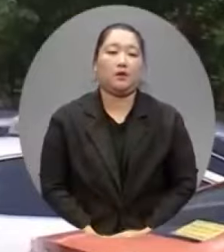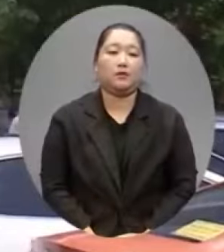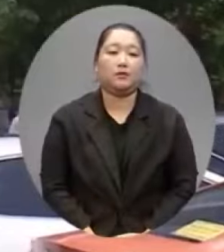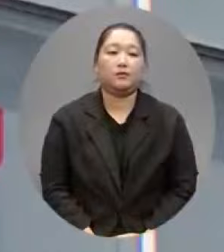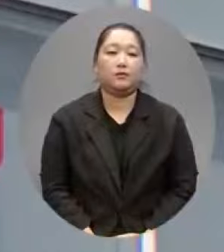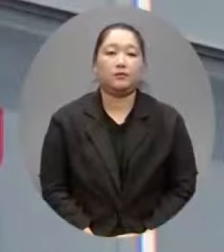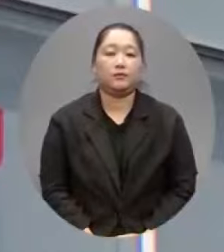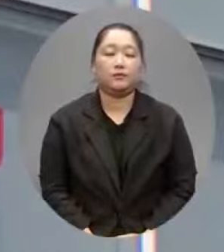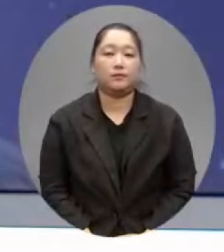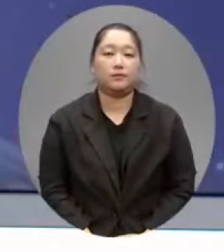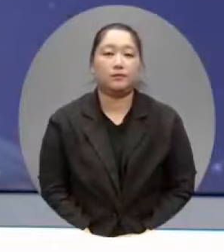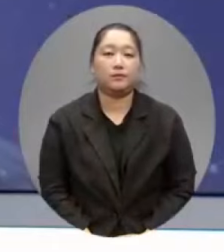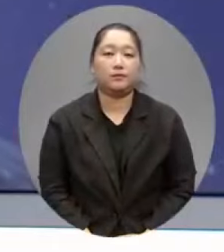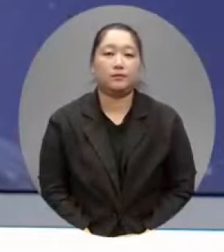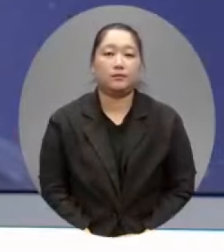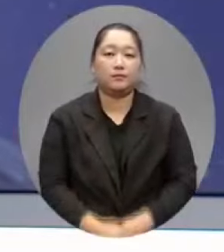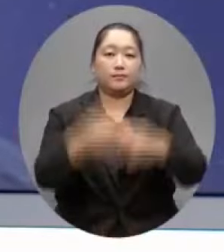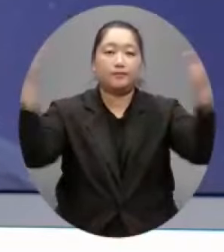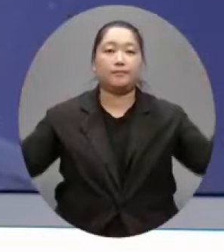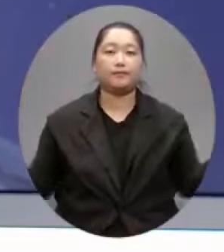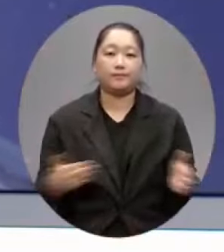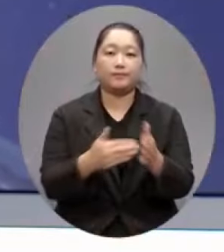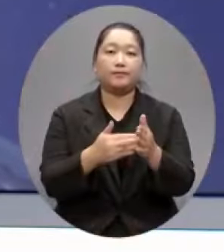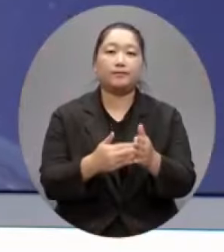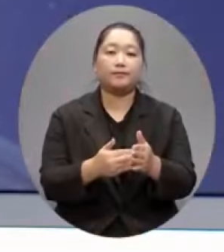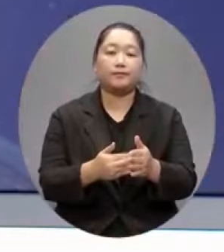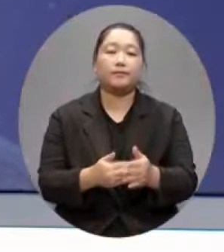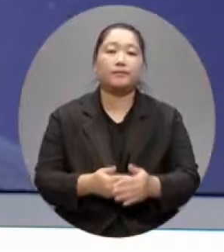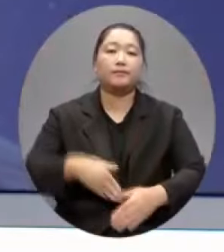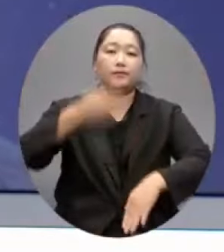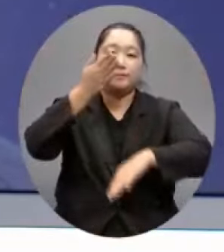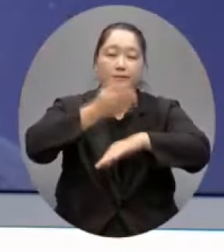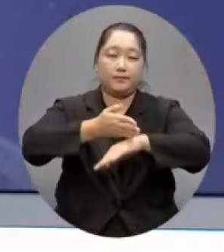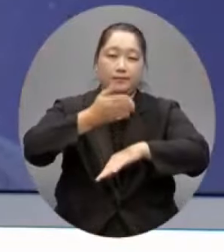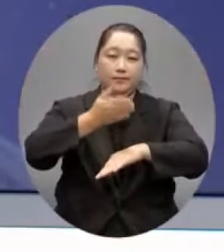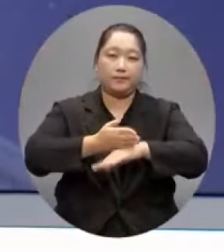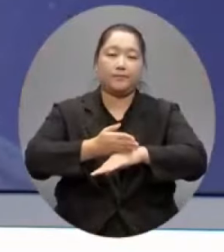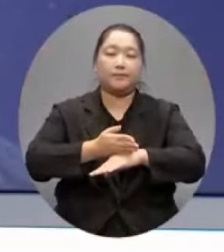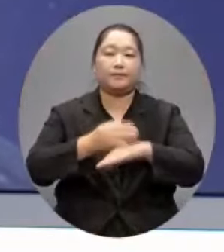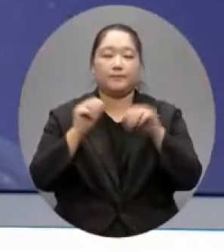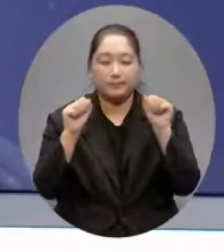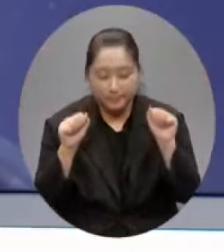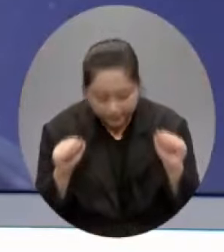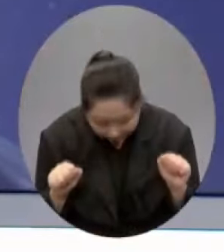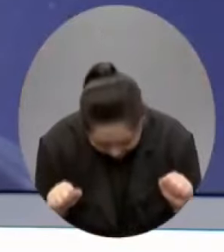뉴스 마칩니다. 잠시 후 스포츠 뉴스가 이어집니다. 고맙습니다.